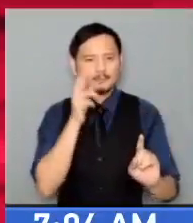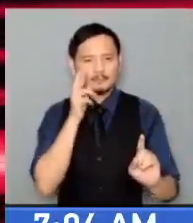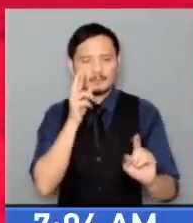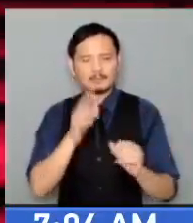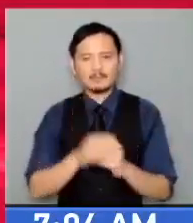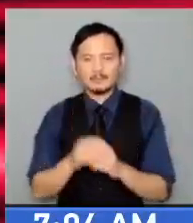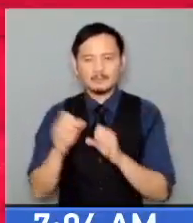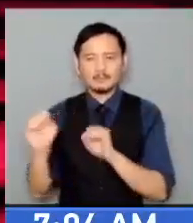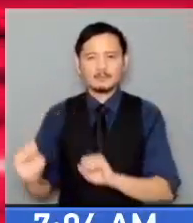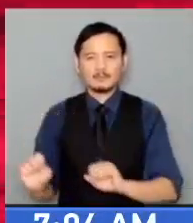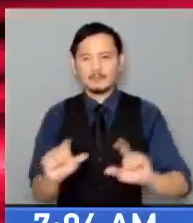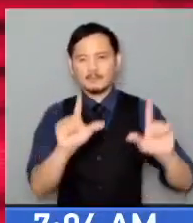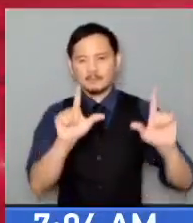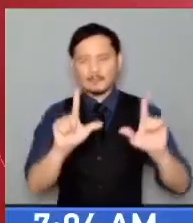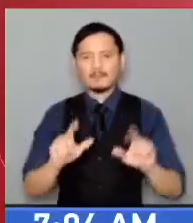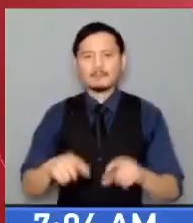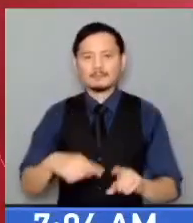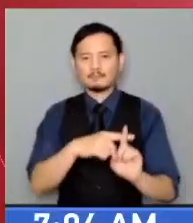si Jonathan Anda.